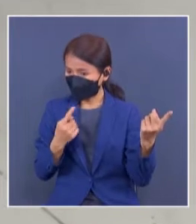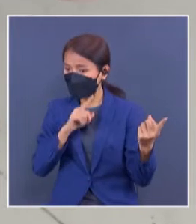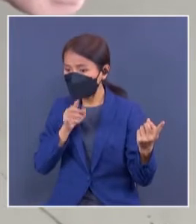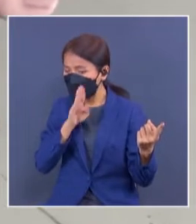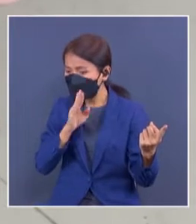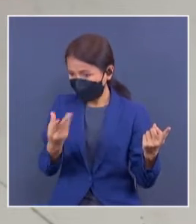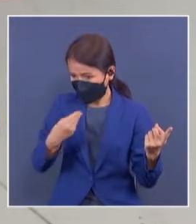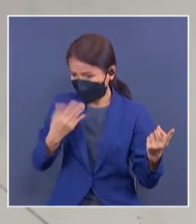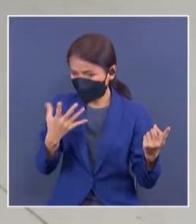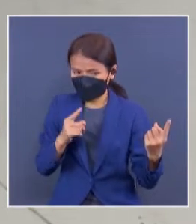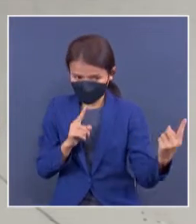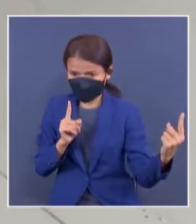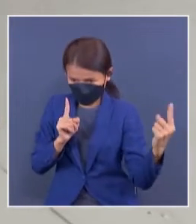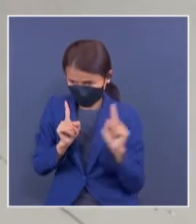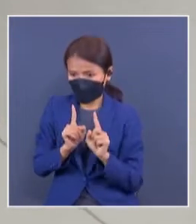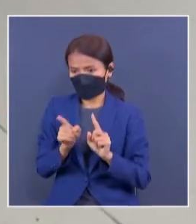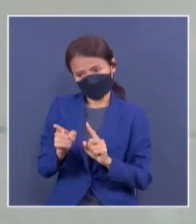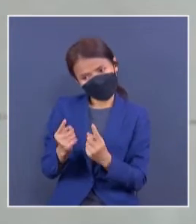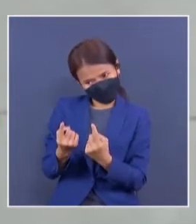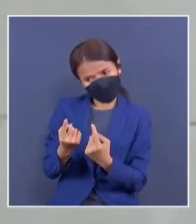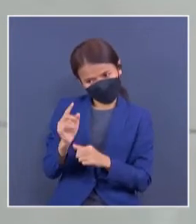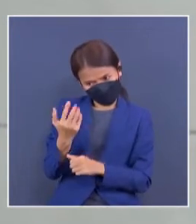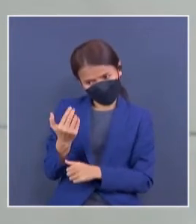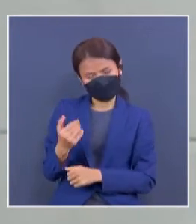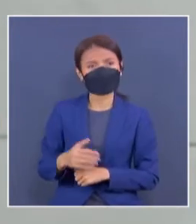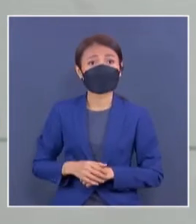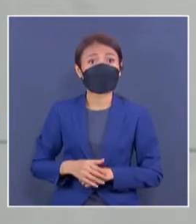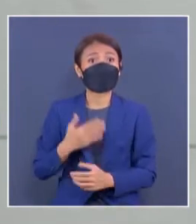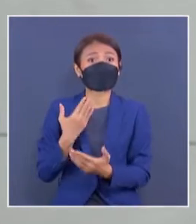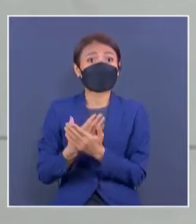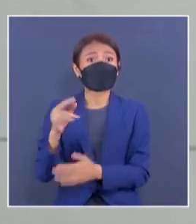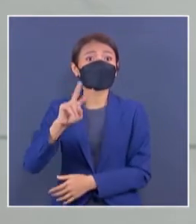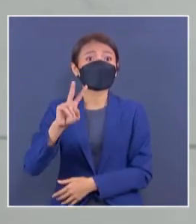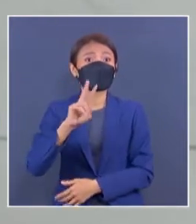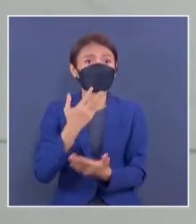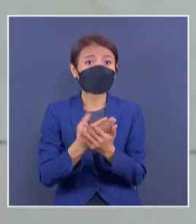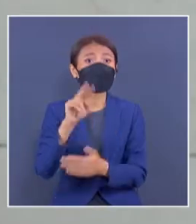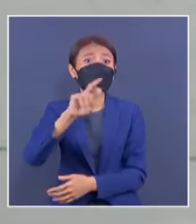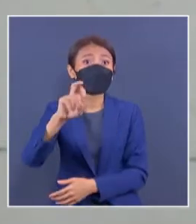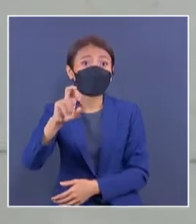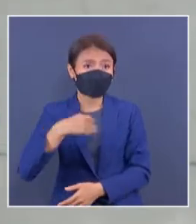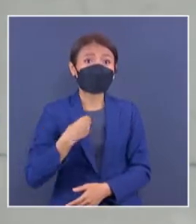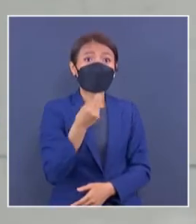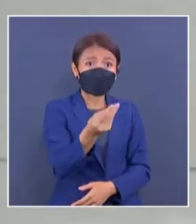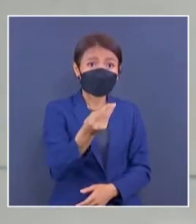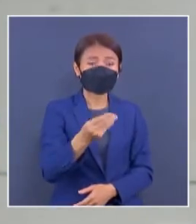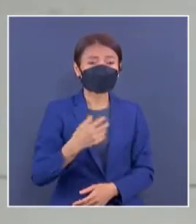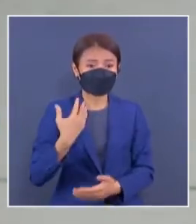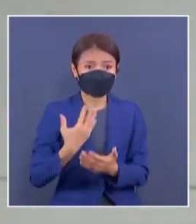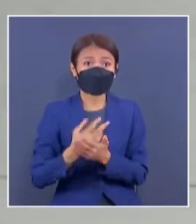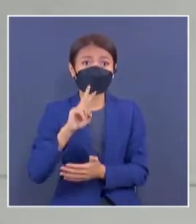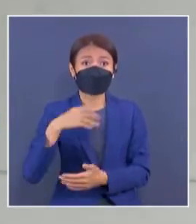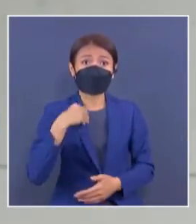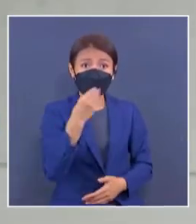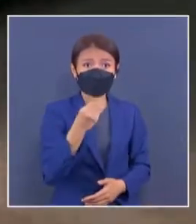ายังไม่จบเท่านั้นนะครับให้เงินไป200บาทยังไม่จบเท่านั้นเพราะว่าคนร้ายเนี่ยถาม